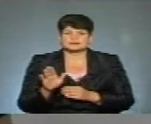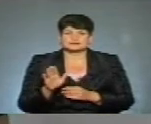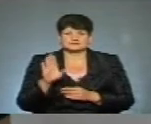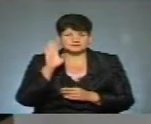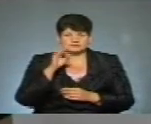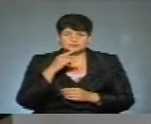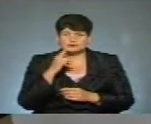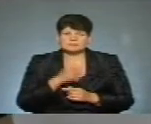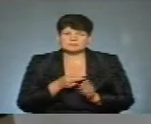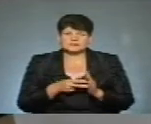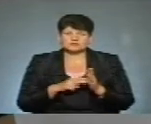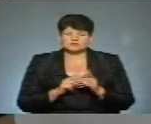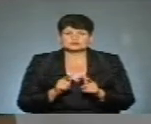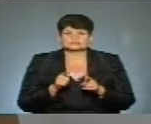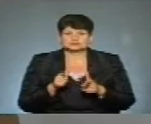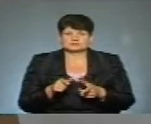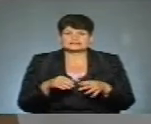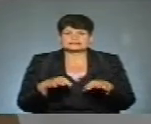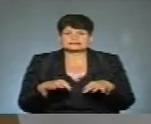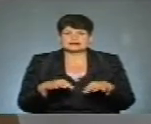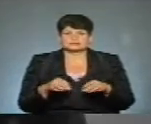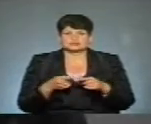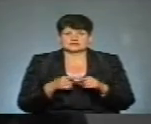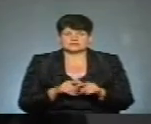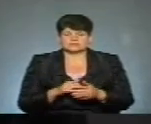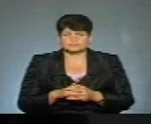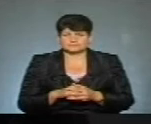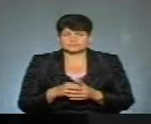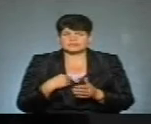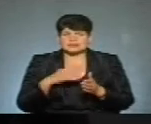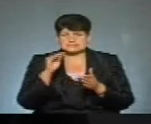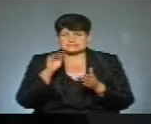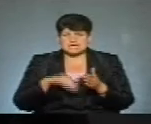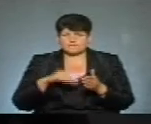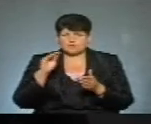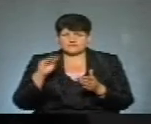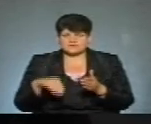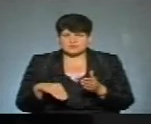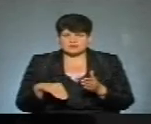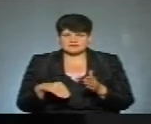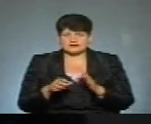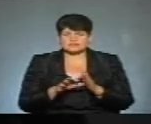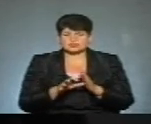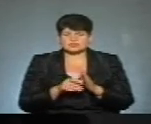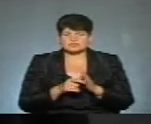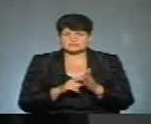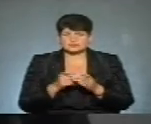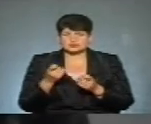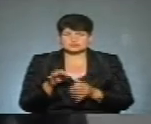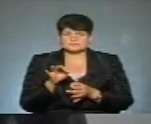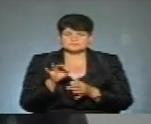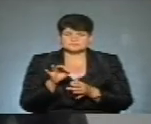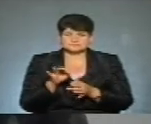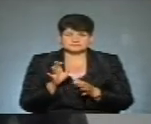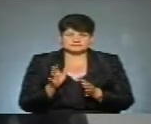каже, планує вступити на спеціальність транспортні технології. Заповняємо електронний кабінет. Трошки зависає, але